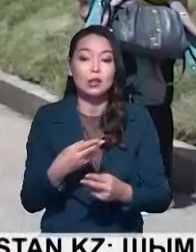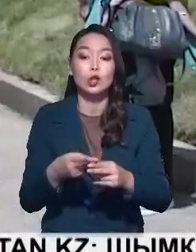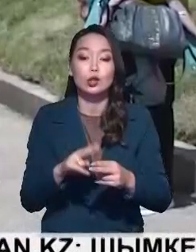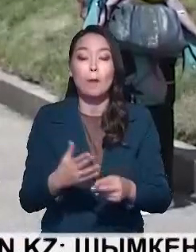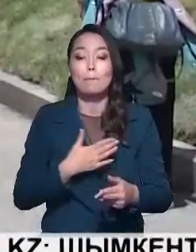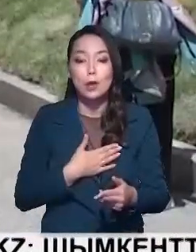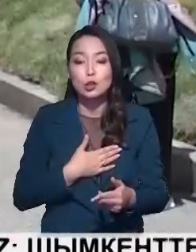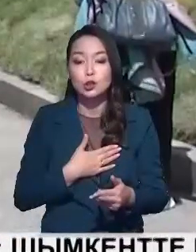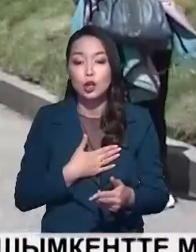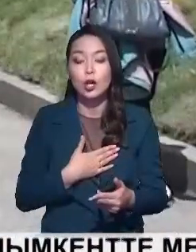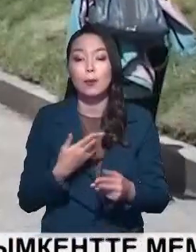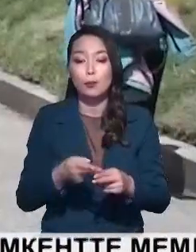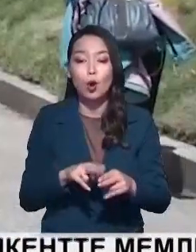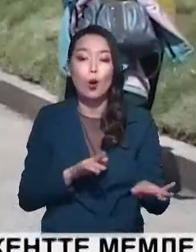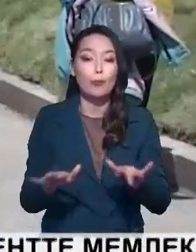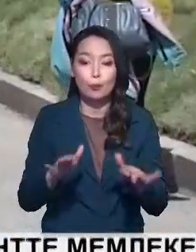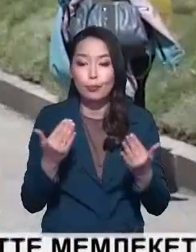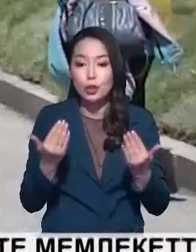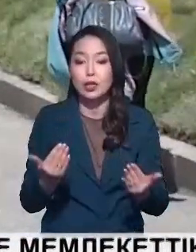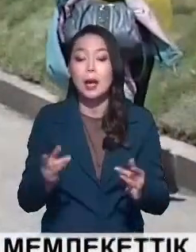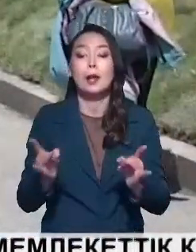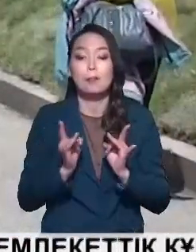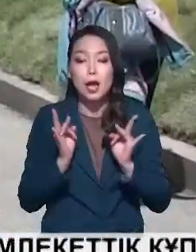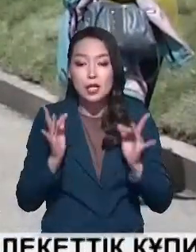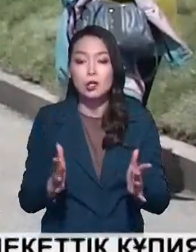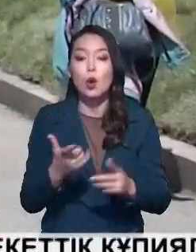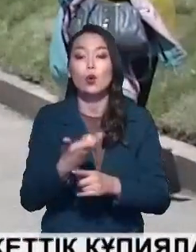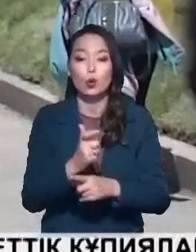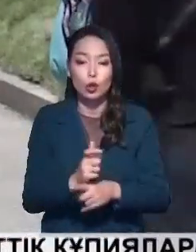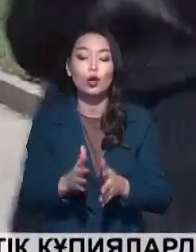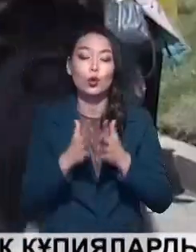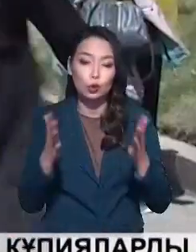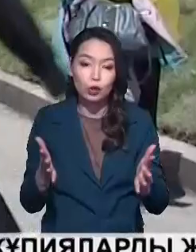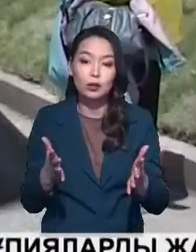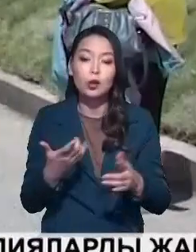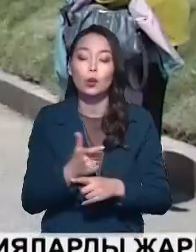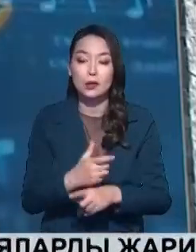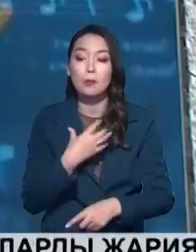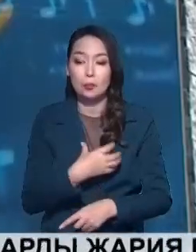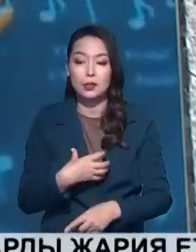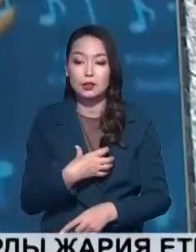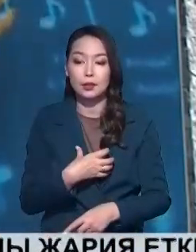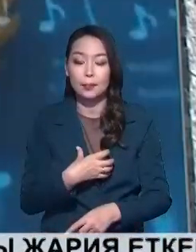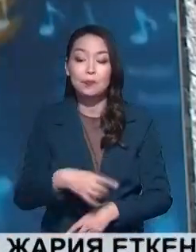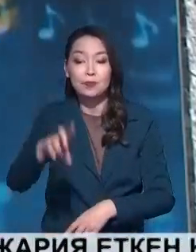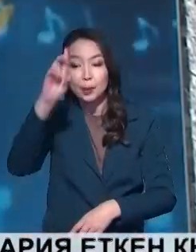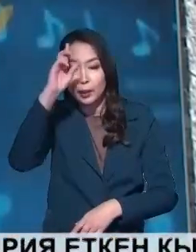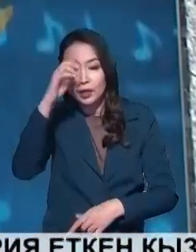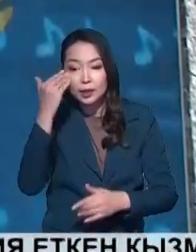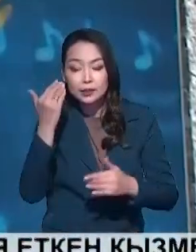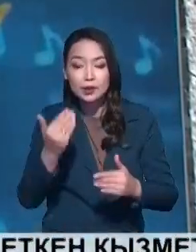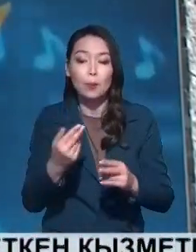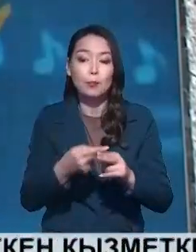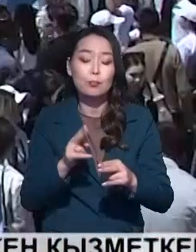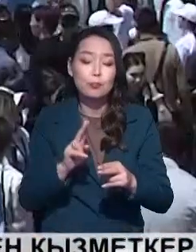үшін бұл шара, бұл мереке өте үлкен, өте маңызды деп ойлаймын. Мемлекетіміздің мерейін